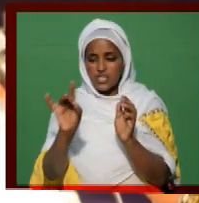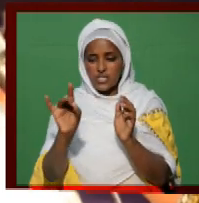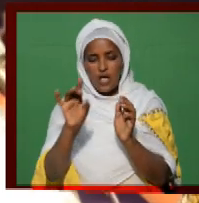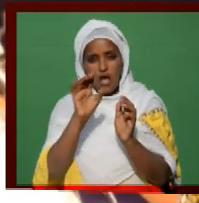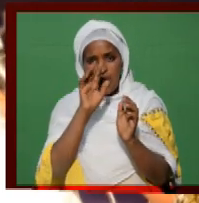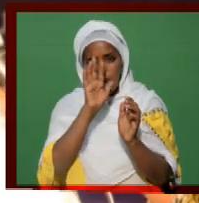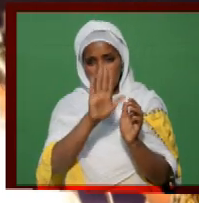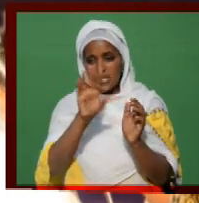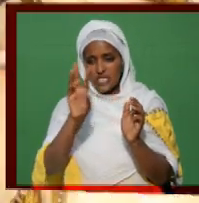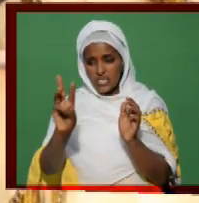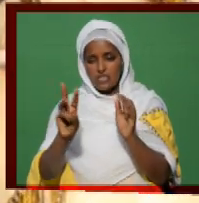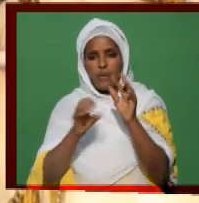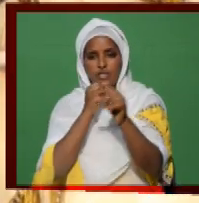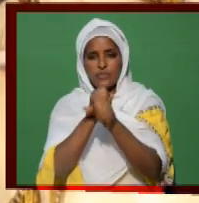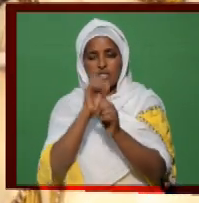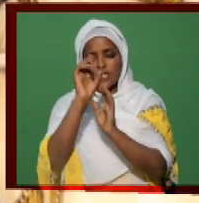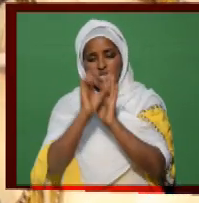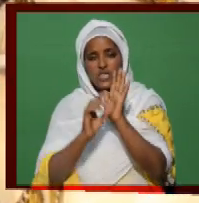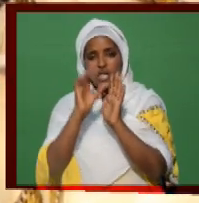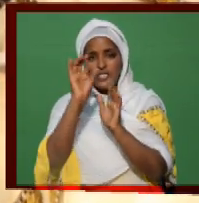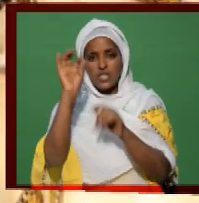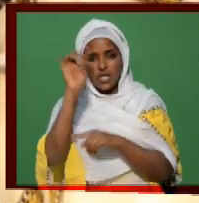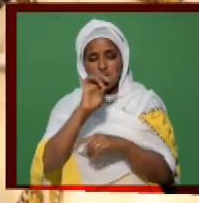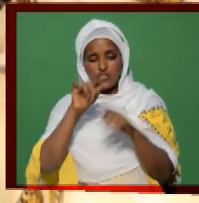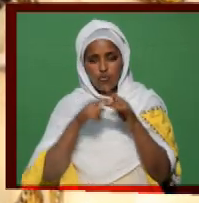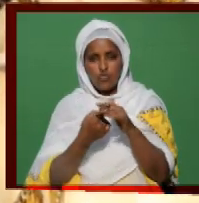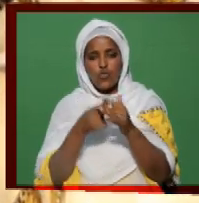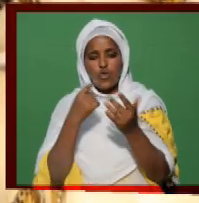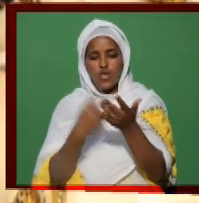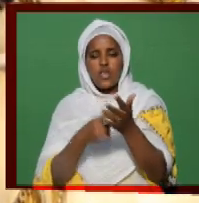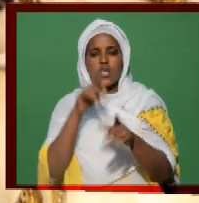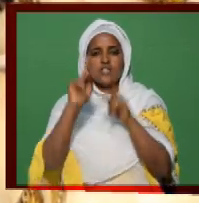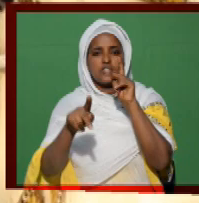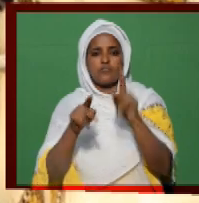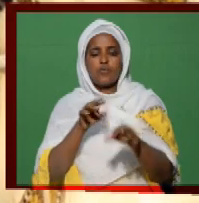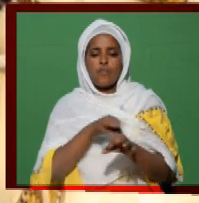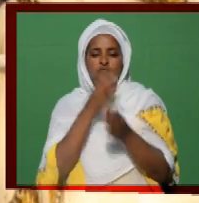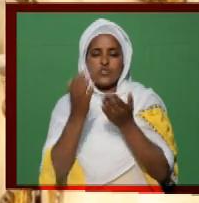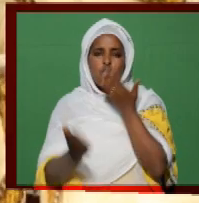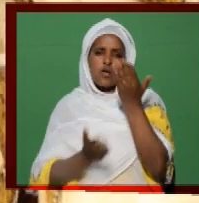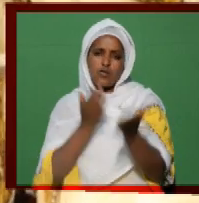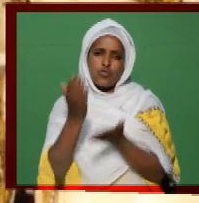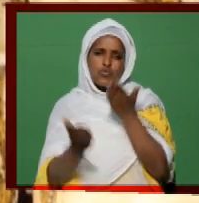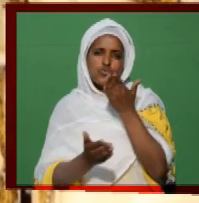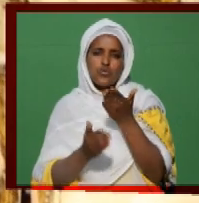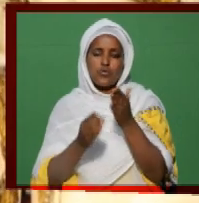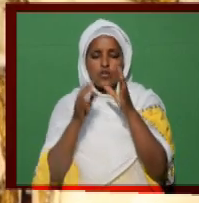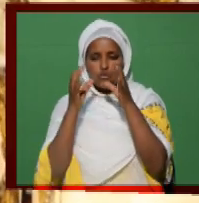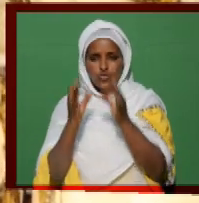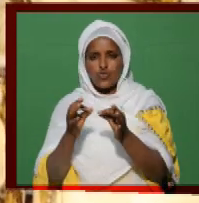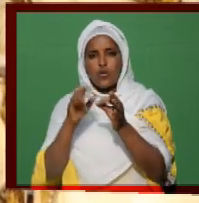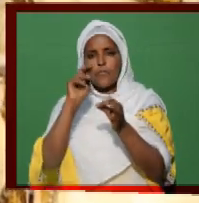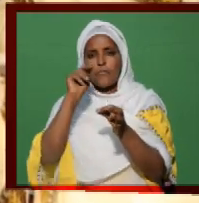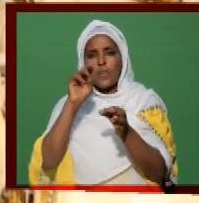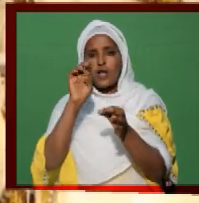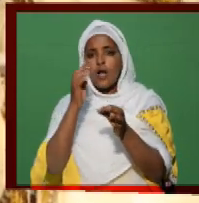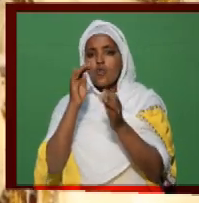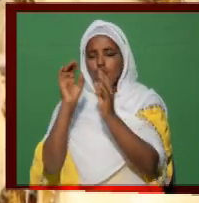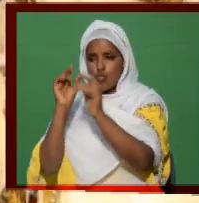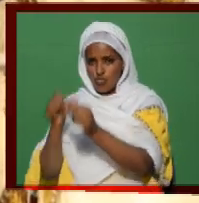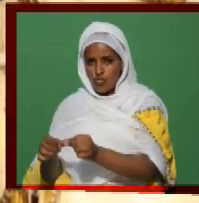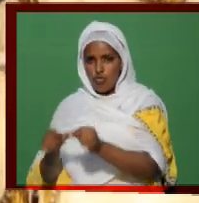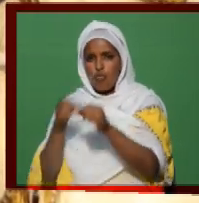በ1956 ህዳር 9 ቀን ጀምሮ ያው ይሄ ህዝብ በመንፈሳዊ አገልግሎቱ መቃኞ ነው። ለተወሰነ ጊዜ በመቃኞ